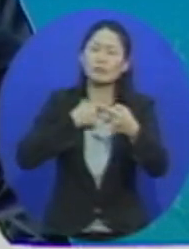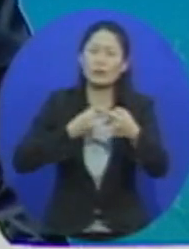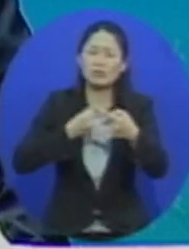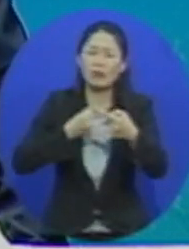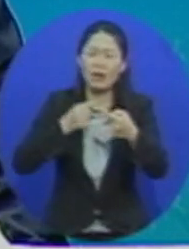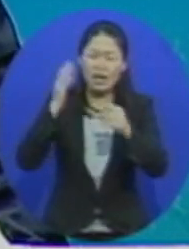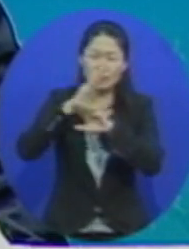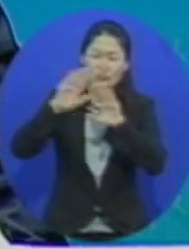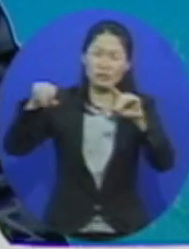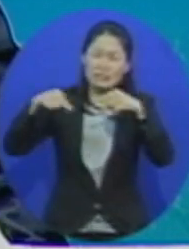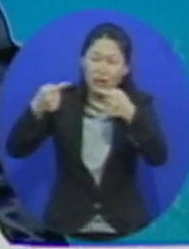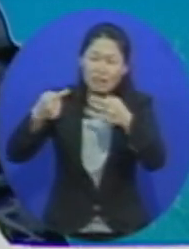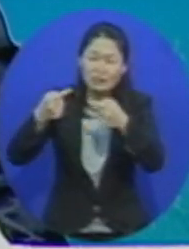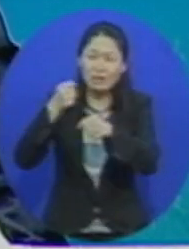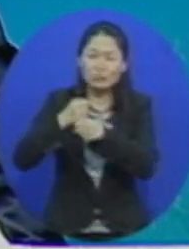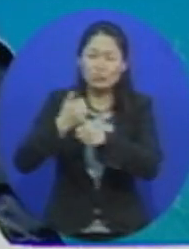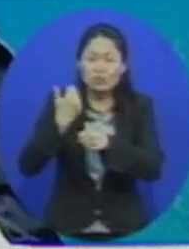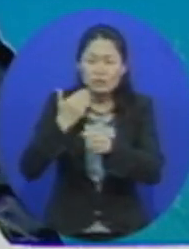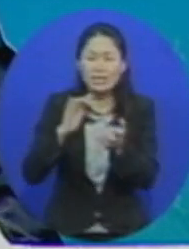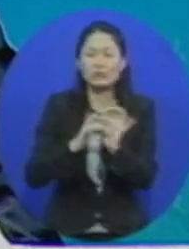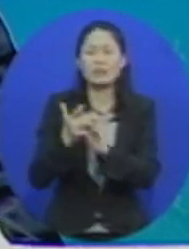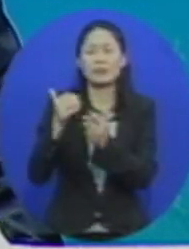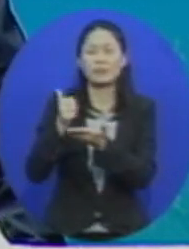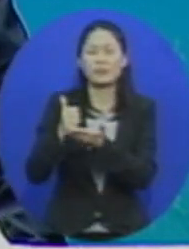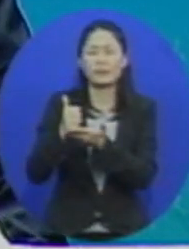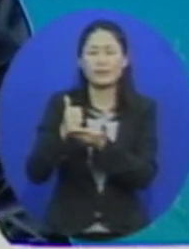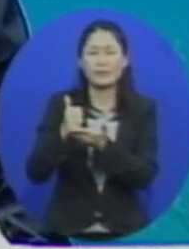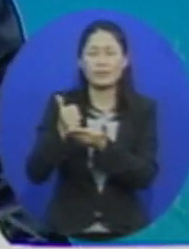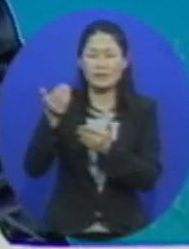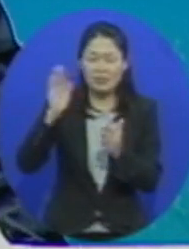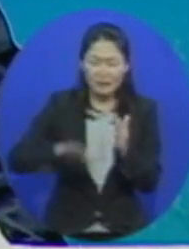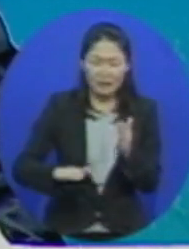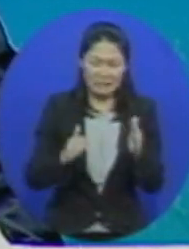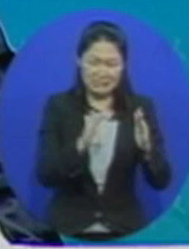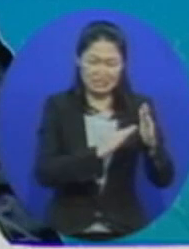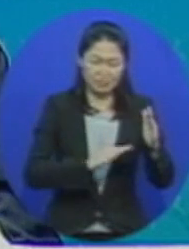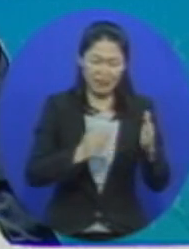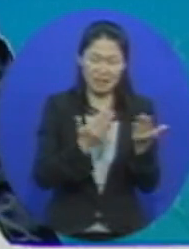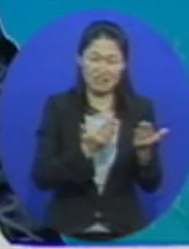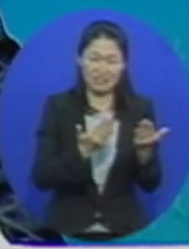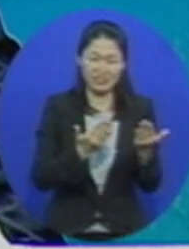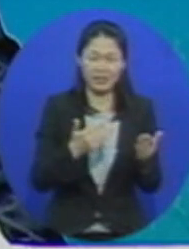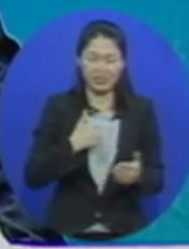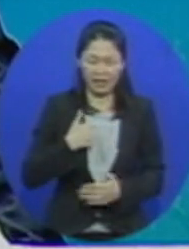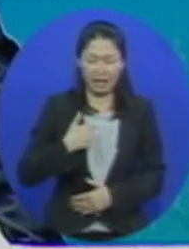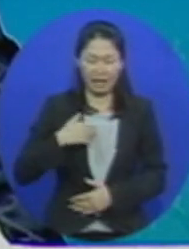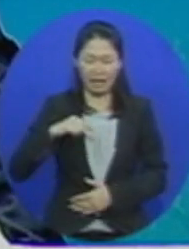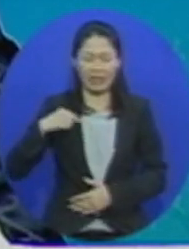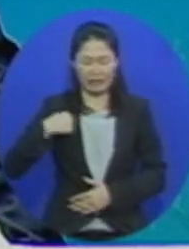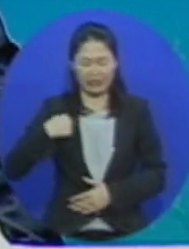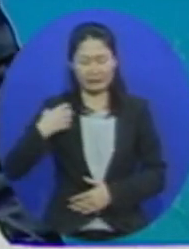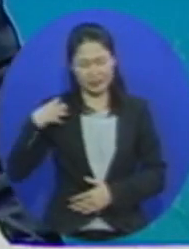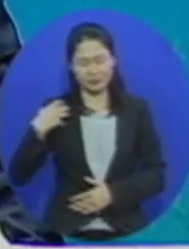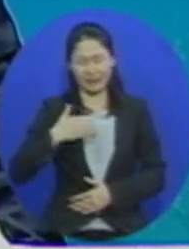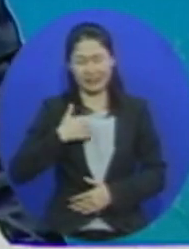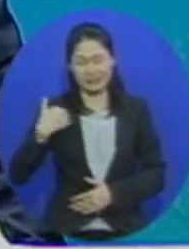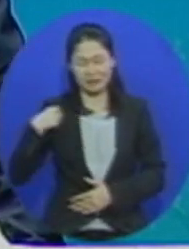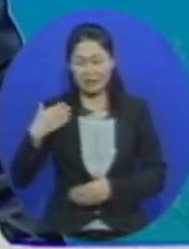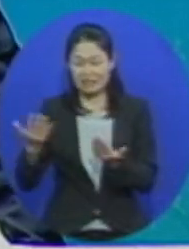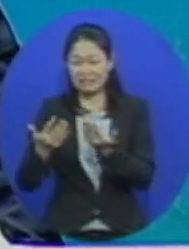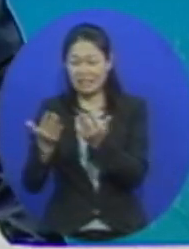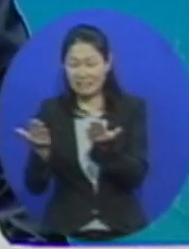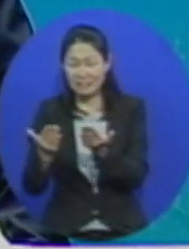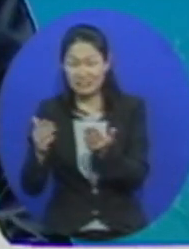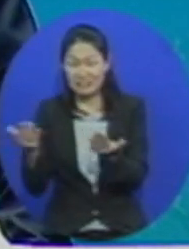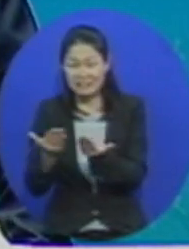해 주실 분은 예수님 이세요 그런데 집안 일에는 그건 내가 알아서 하는 거예요 직장일